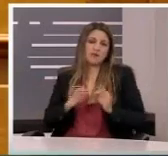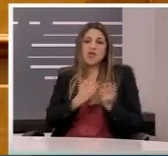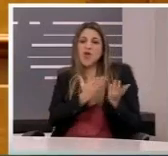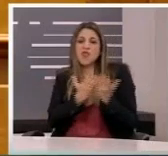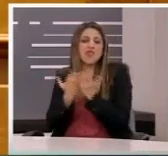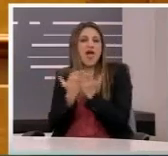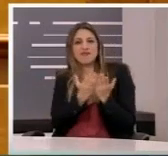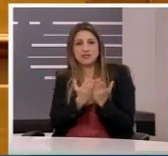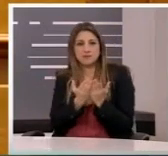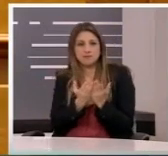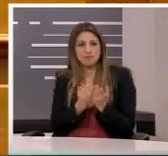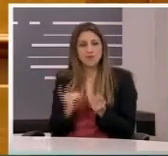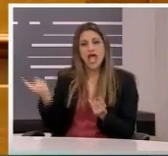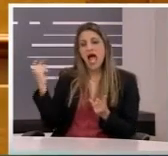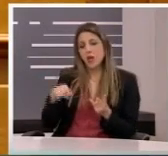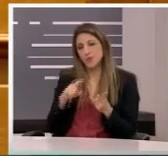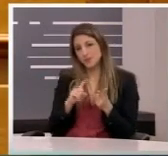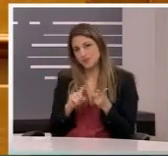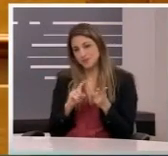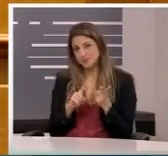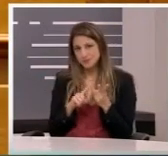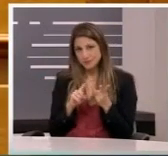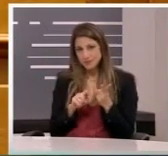όμως, πού αλλού έχουμε επιχείρηση συμψηφισμού.